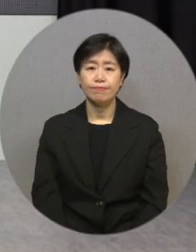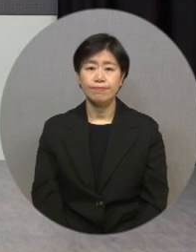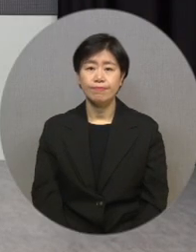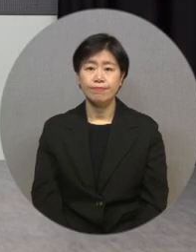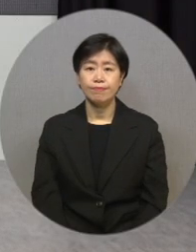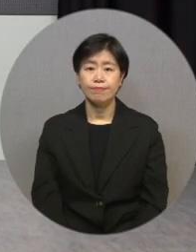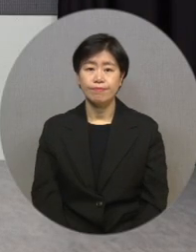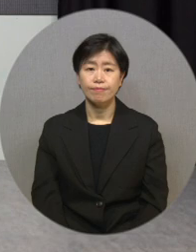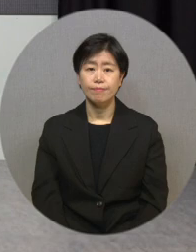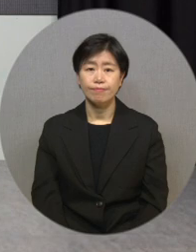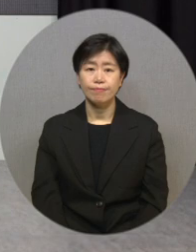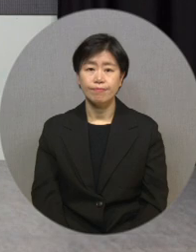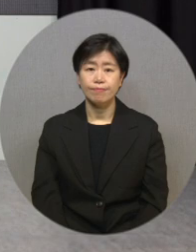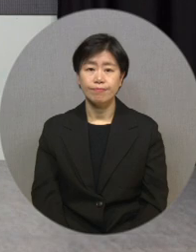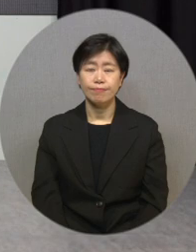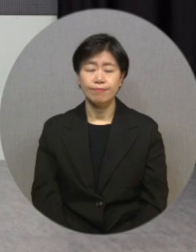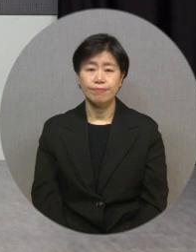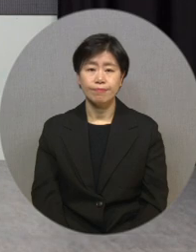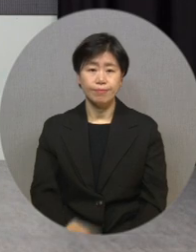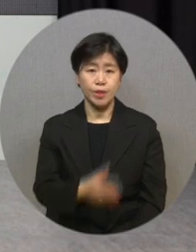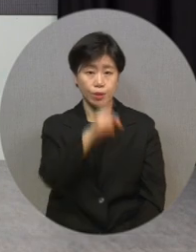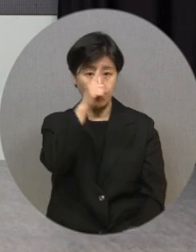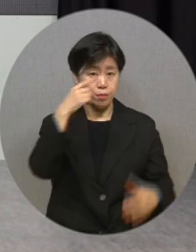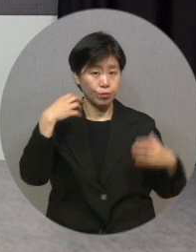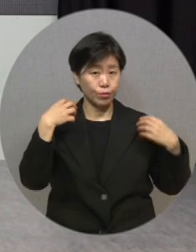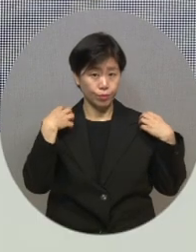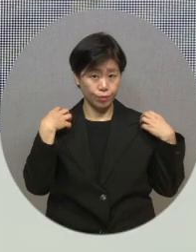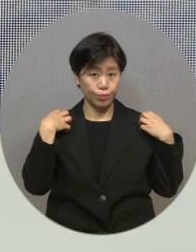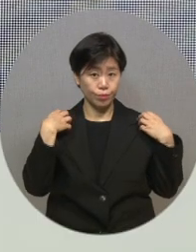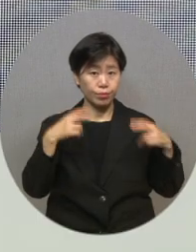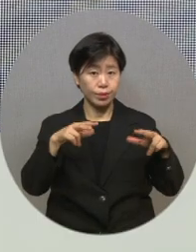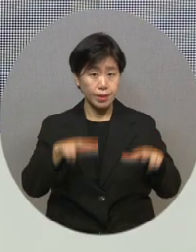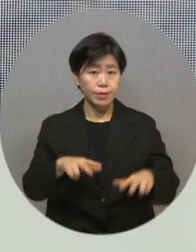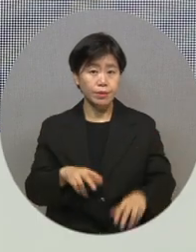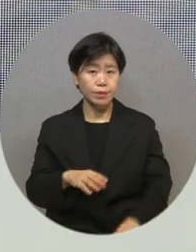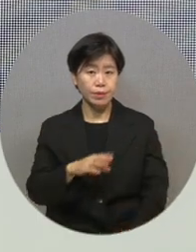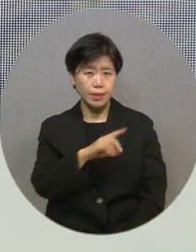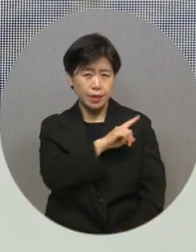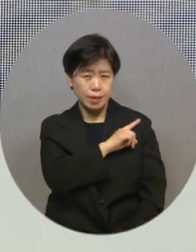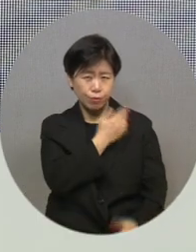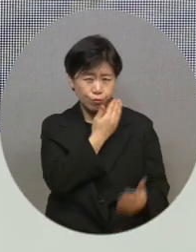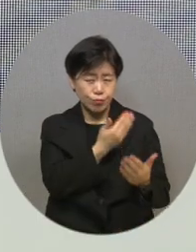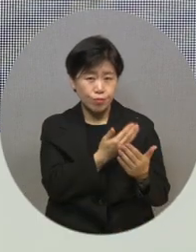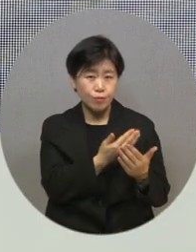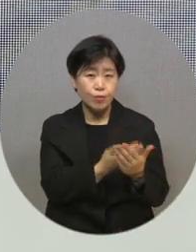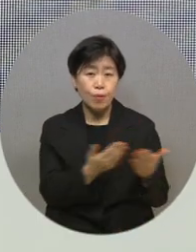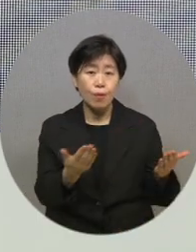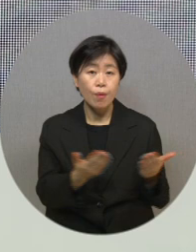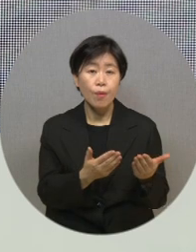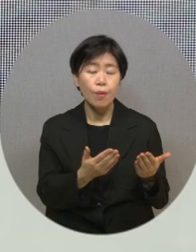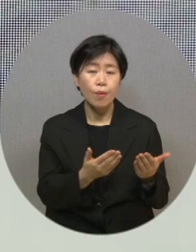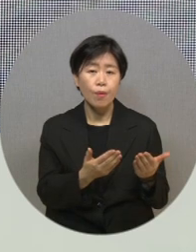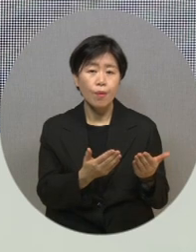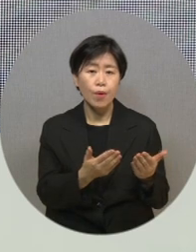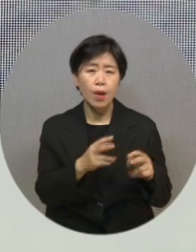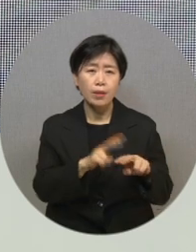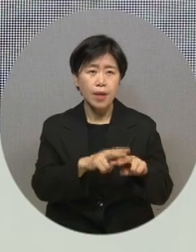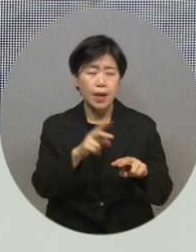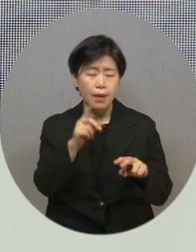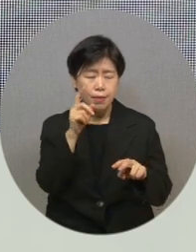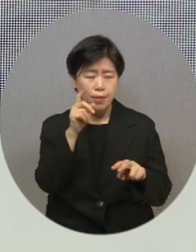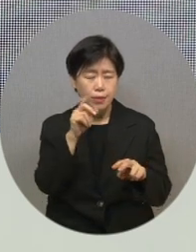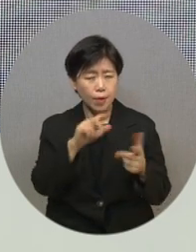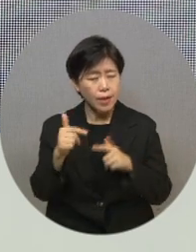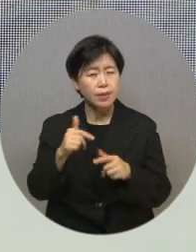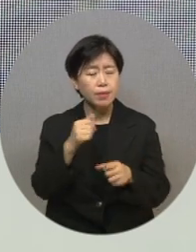차정훈 이사님네에 정부의 지금 최우선 과제는 예 일자리 창출입니다네